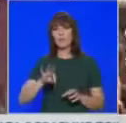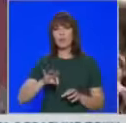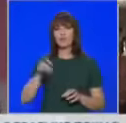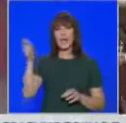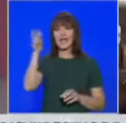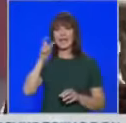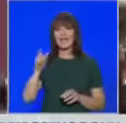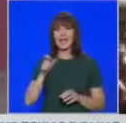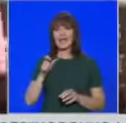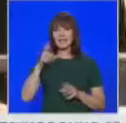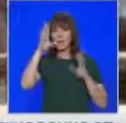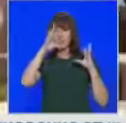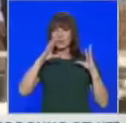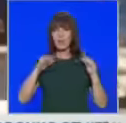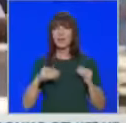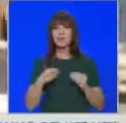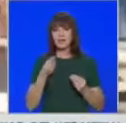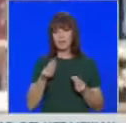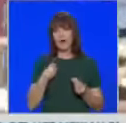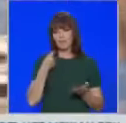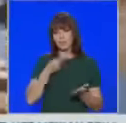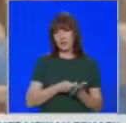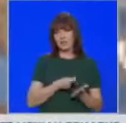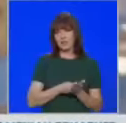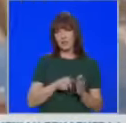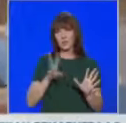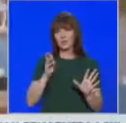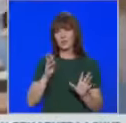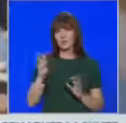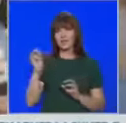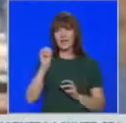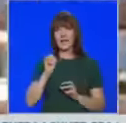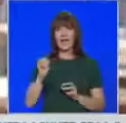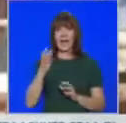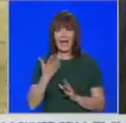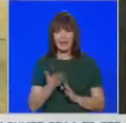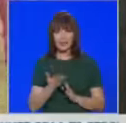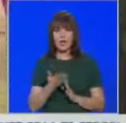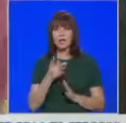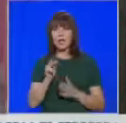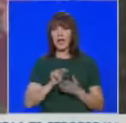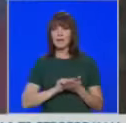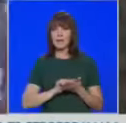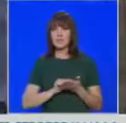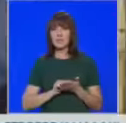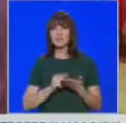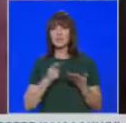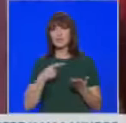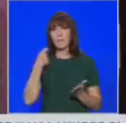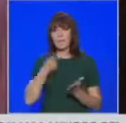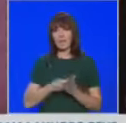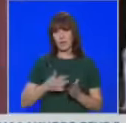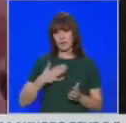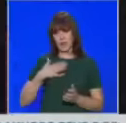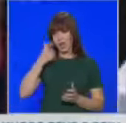италианския посланик в Тирана да й уреди неплатената сметка от 80 евро. В акаунта си във Фейсбук Мелони написа, че е платила от